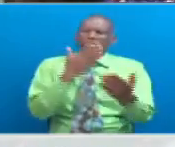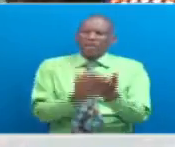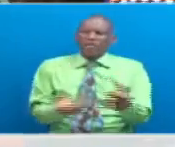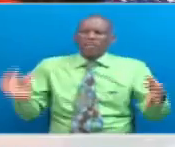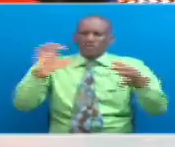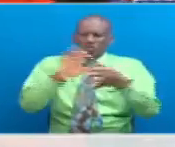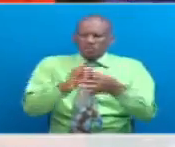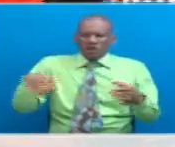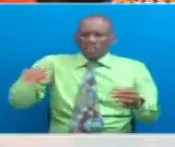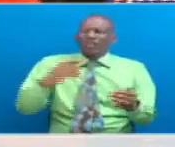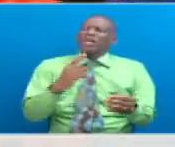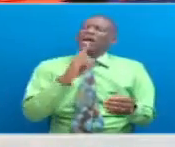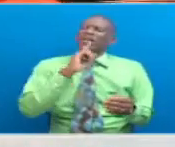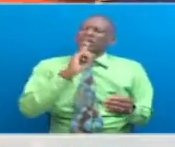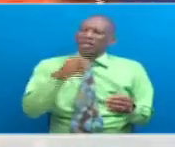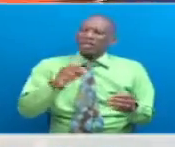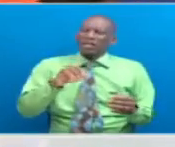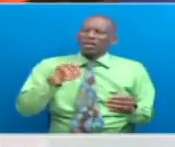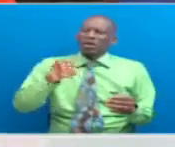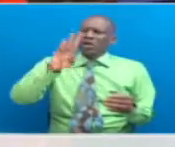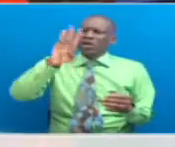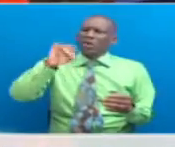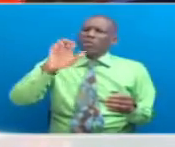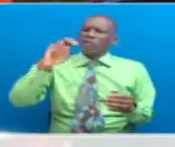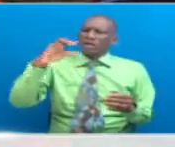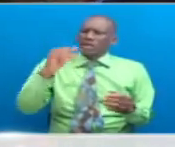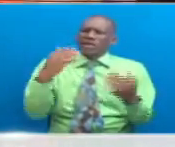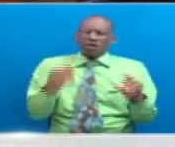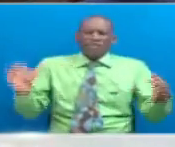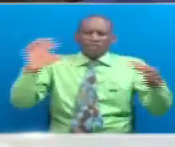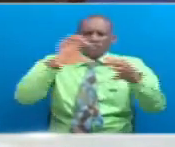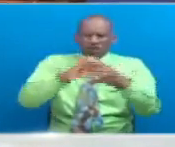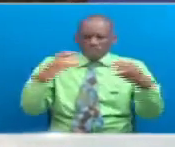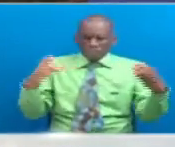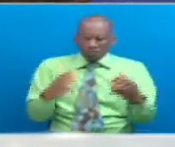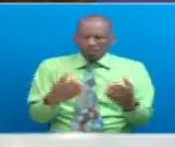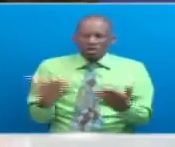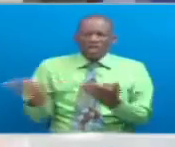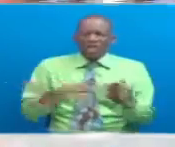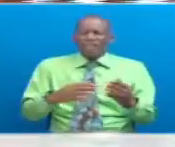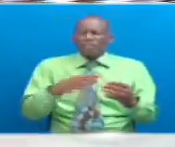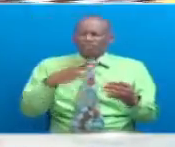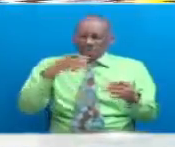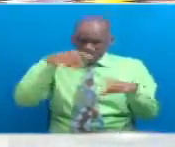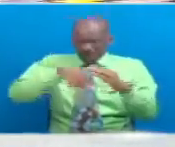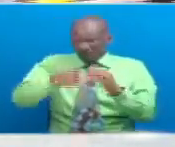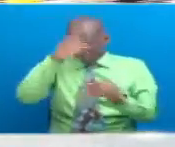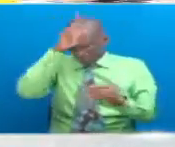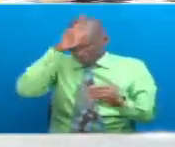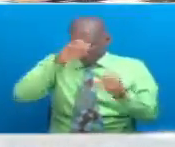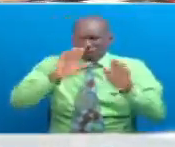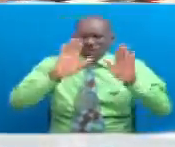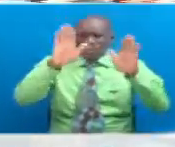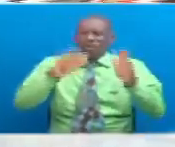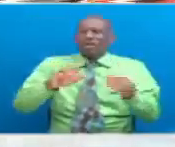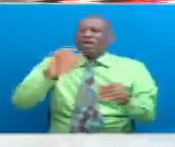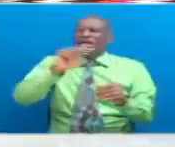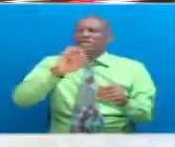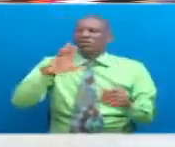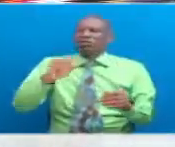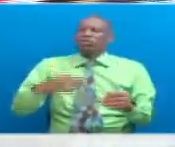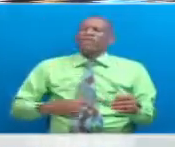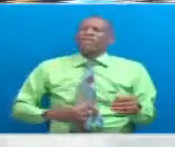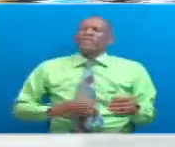us. Nataka kuambia Wairia sasa bila ameingia kwa team, tuingie mashinani. Wanaazimio walizuru maeneo ya